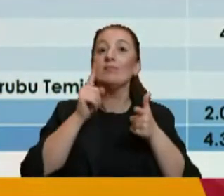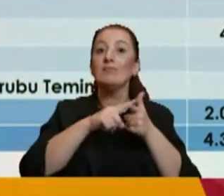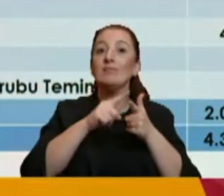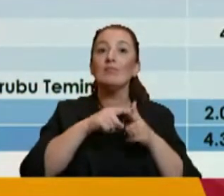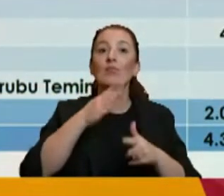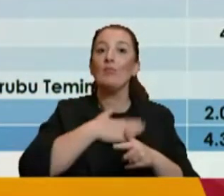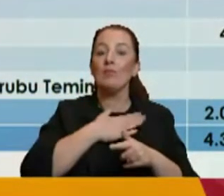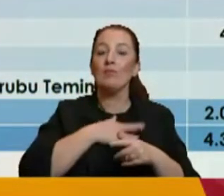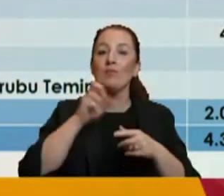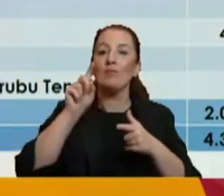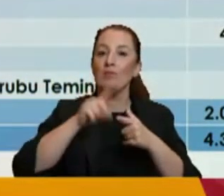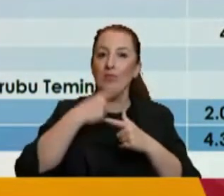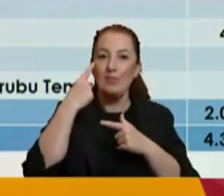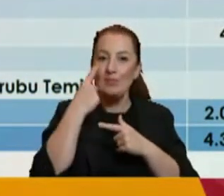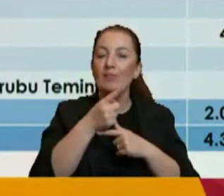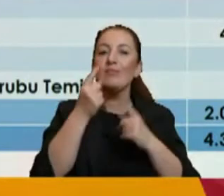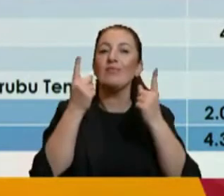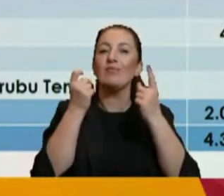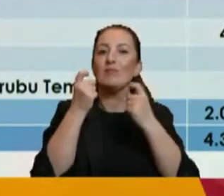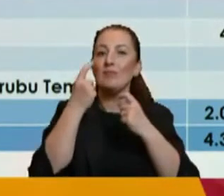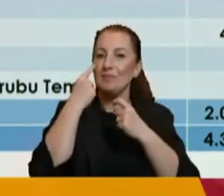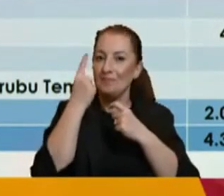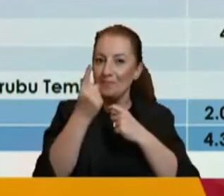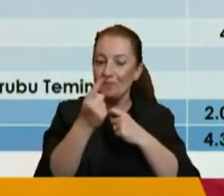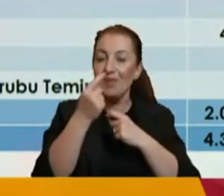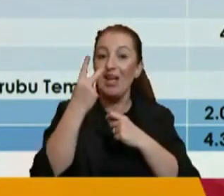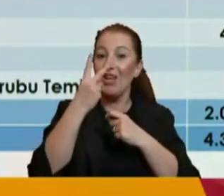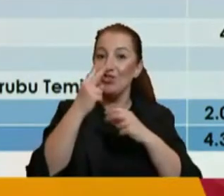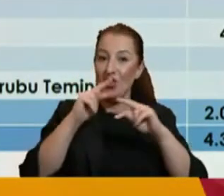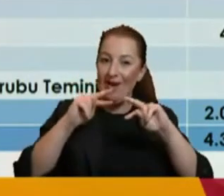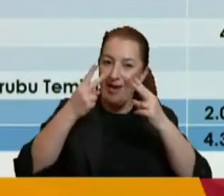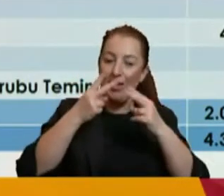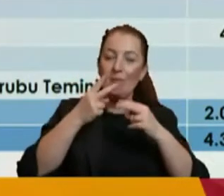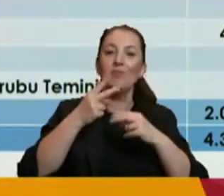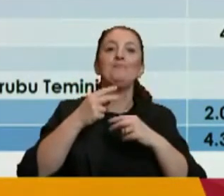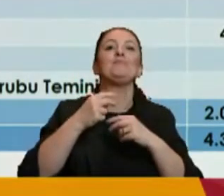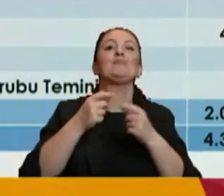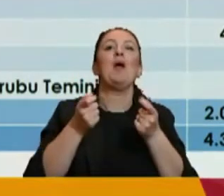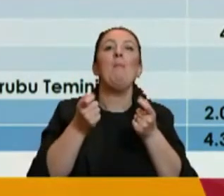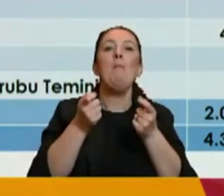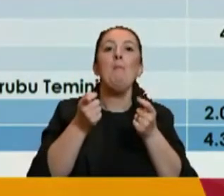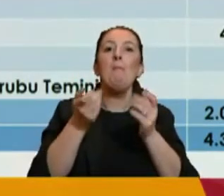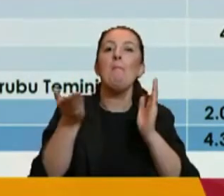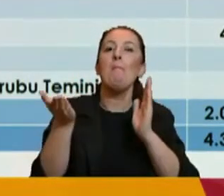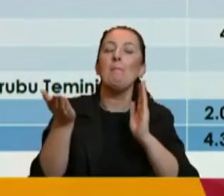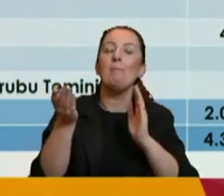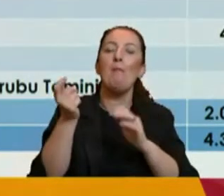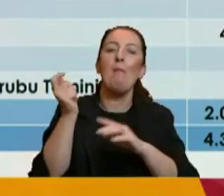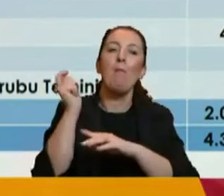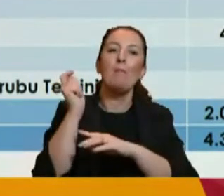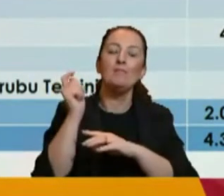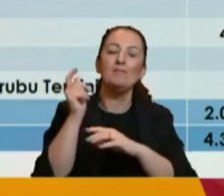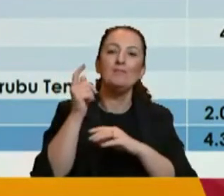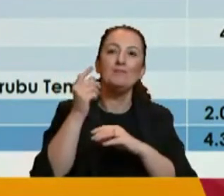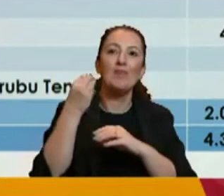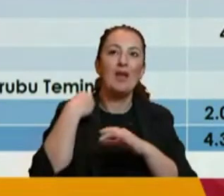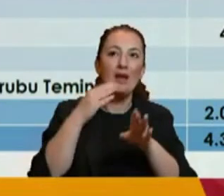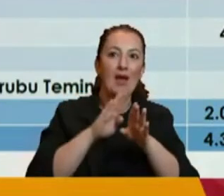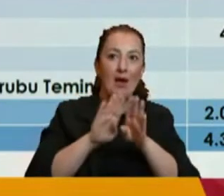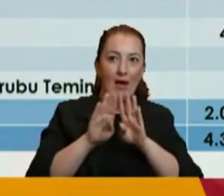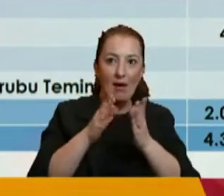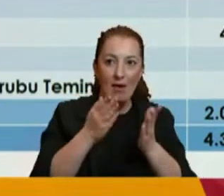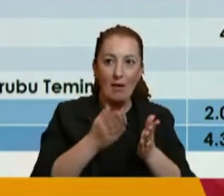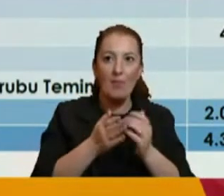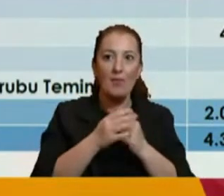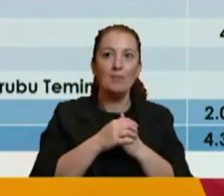Ambarlı ileri Biyolojik atıksu arıtma tesisi ikinci kademesi Baltalimanı derin deniz deşarjı Yenikapı derin deniz